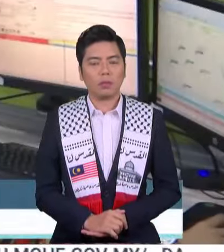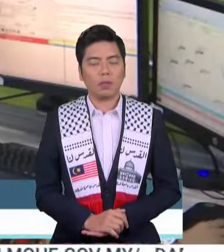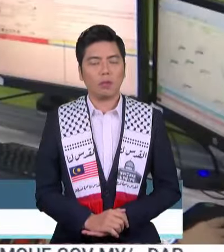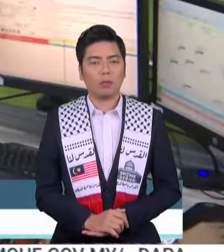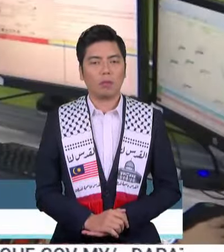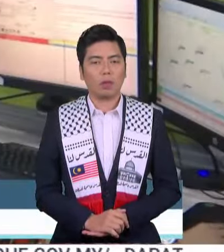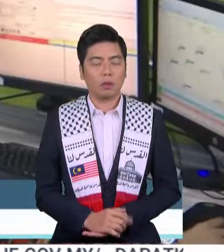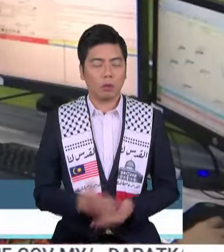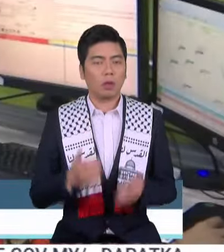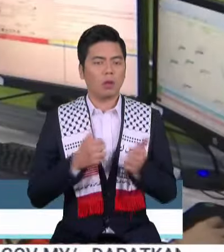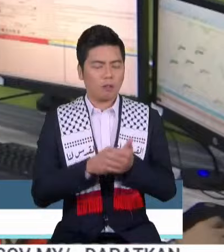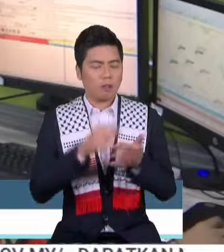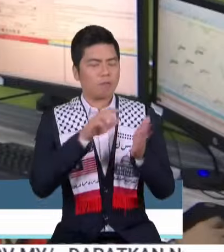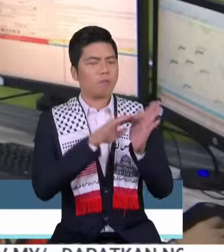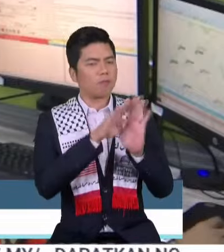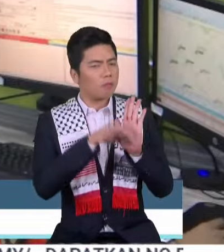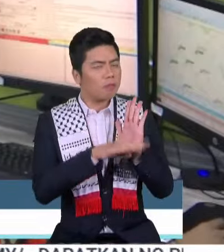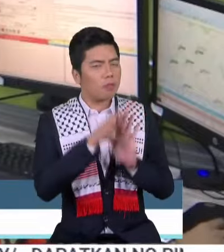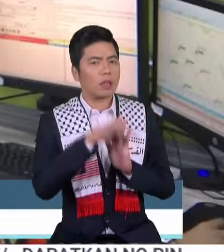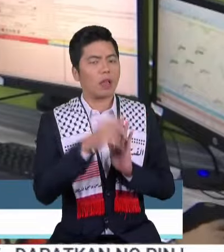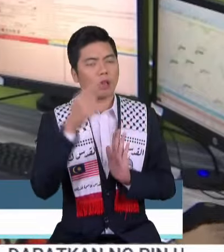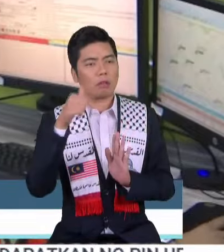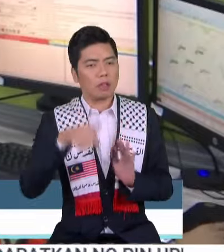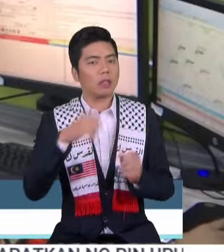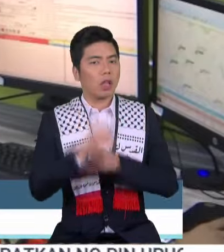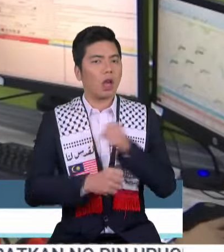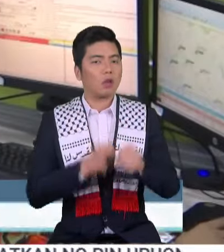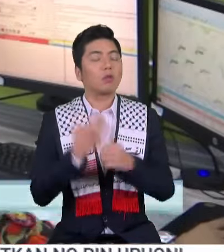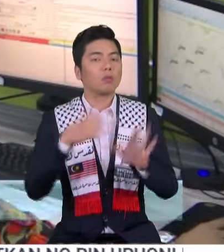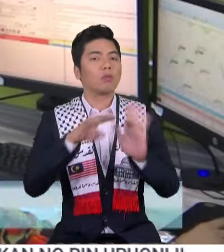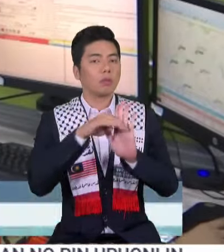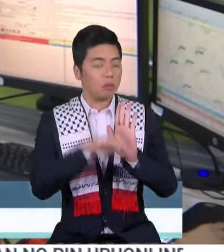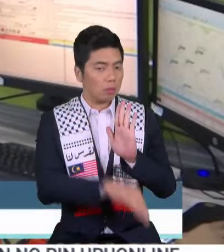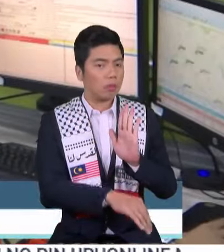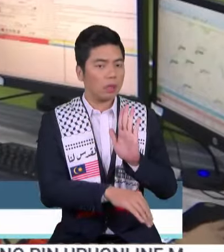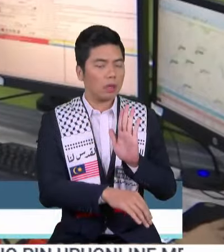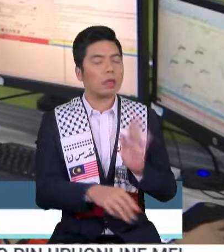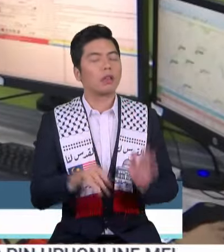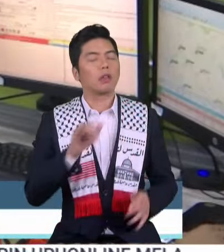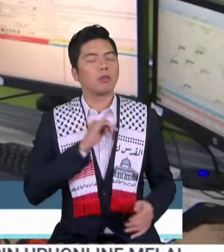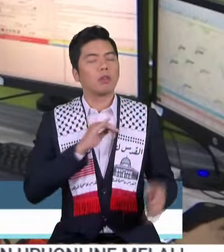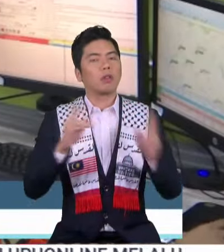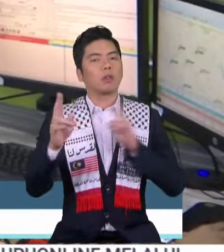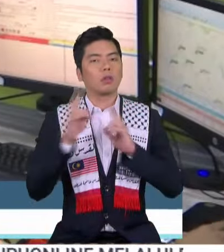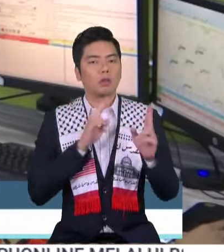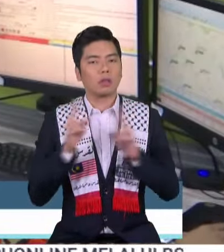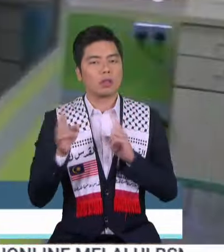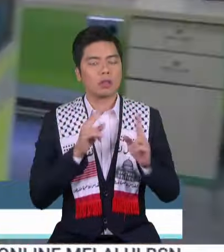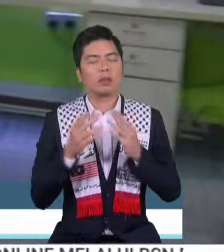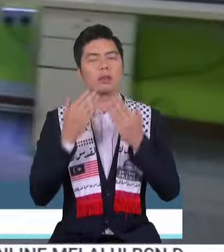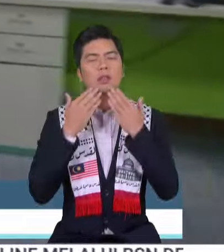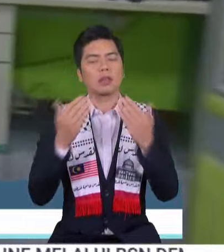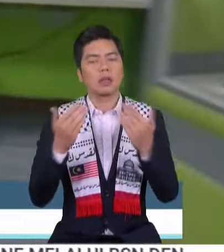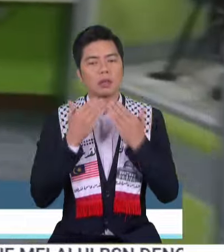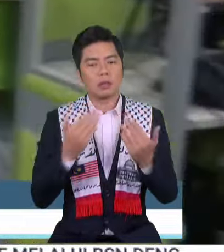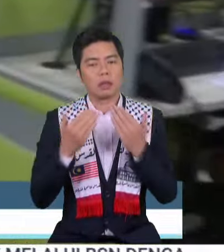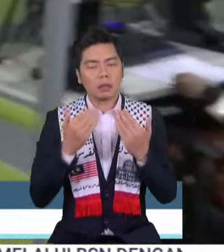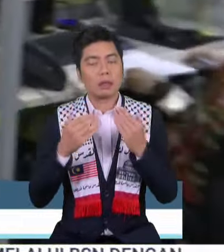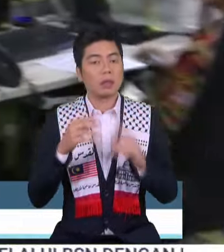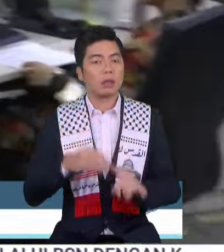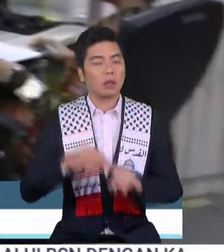ikutkan statistik pada tahun ini agak menurun, dan kita mengucapkan terima kasihlah terutamanya